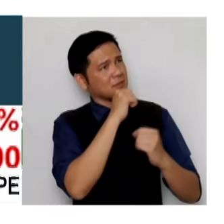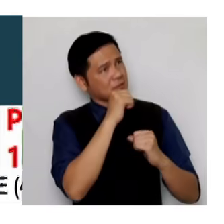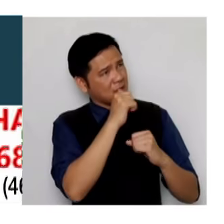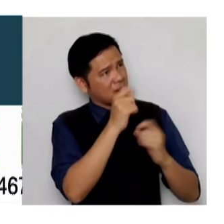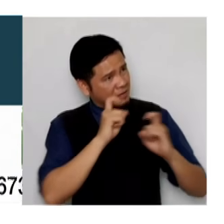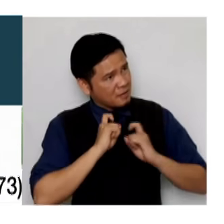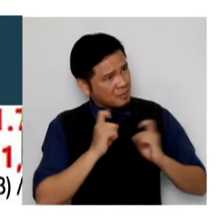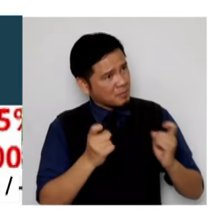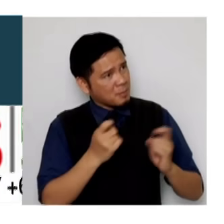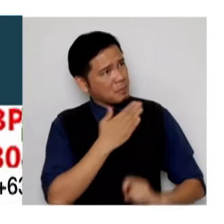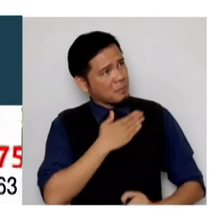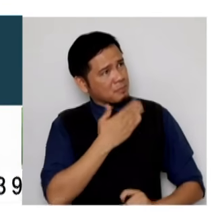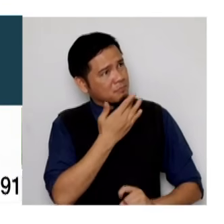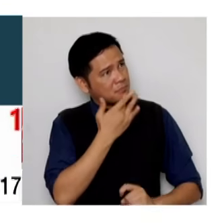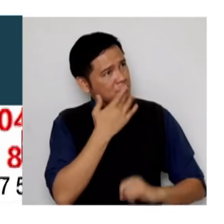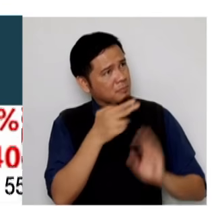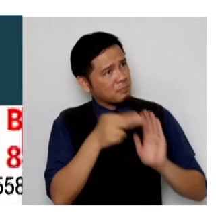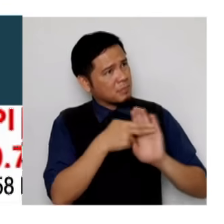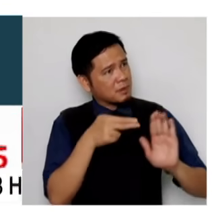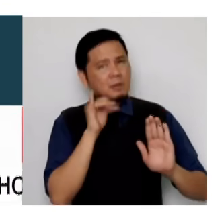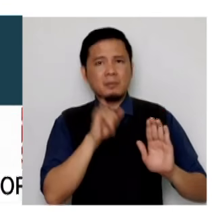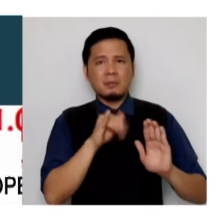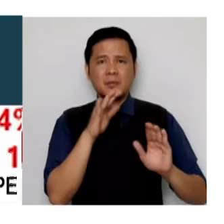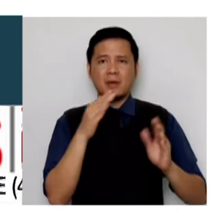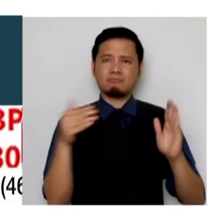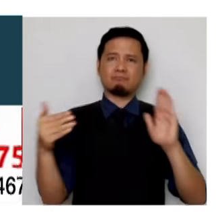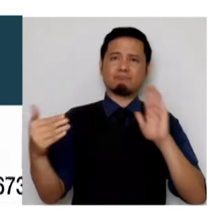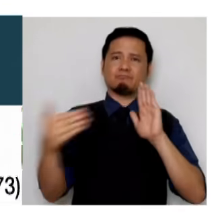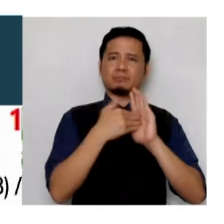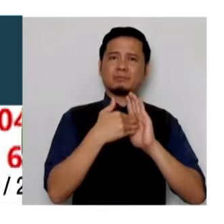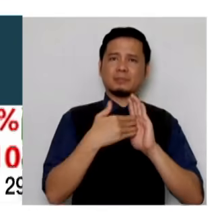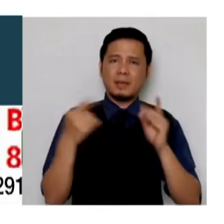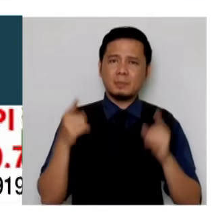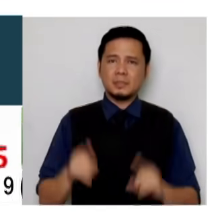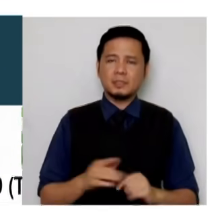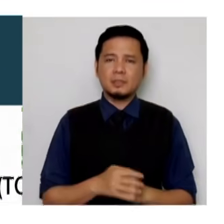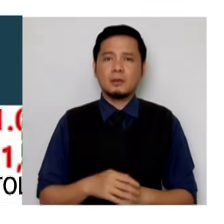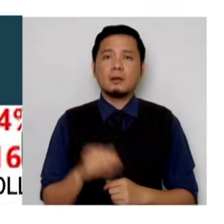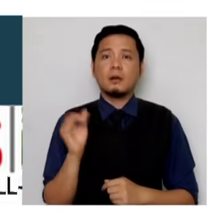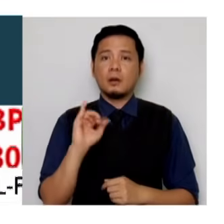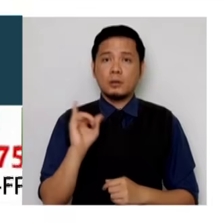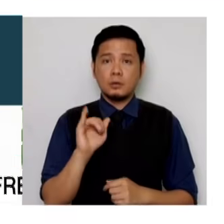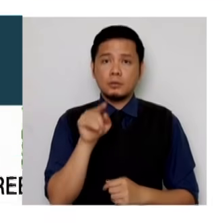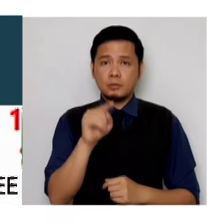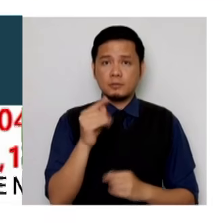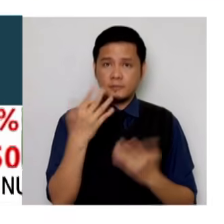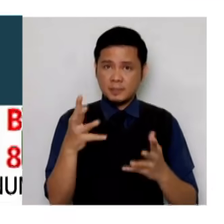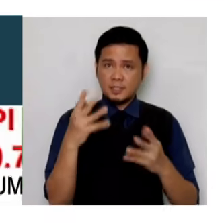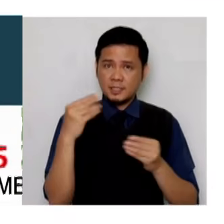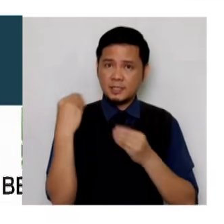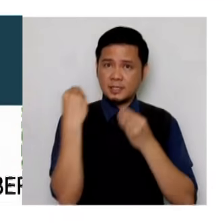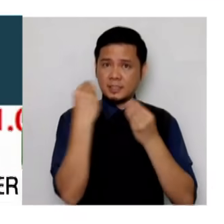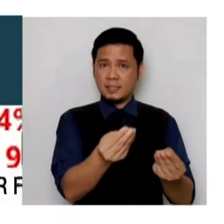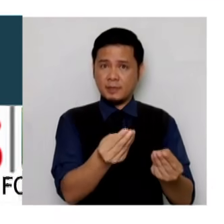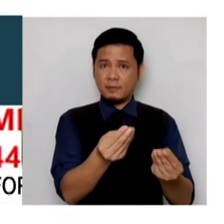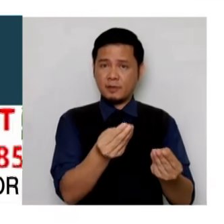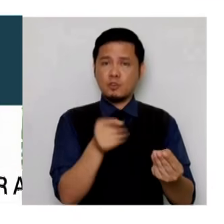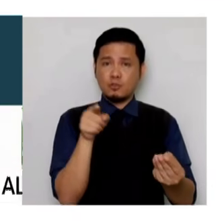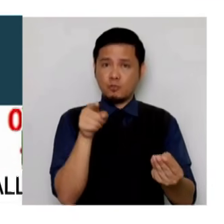ibibigay. And pangalawa, pag binigay mo sa kanila yung gusto nila, then you are